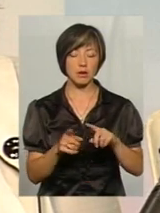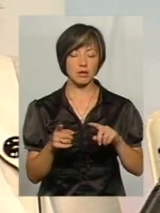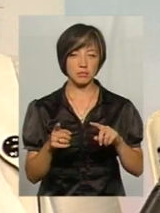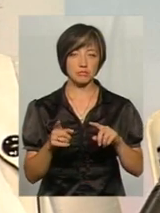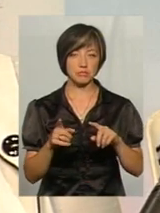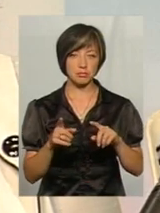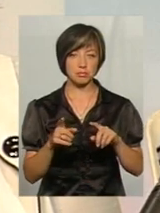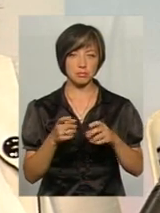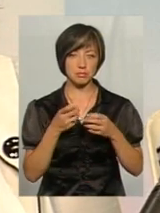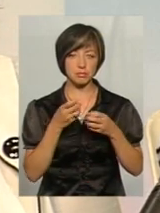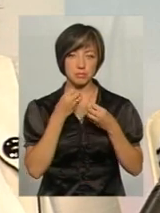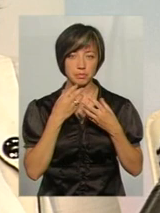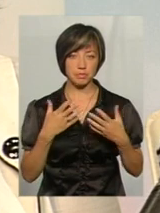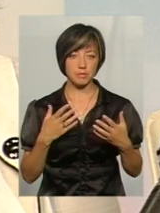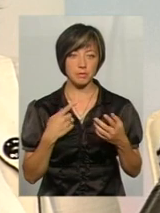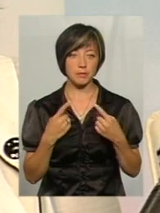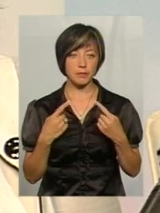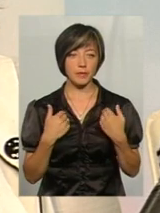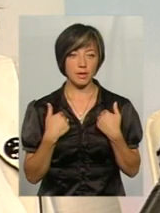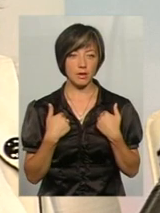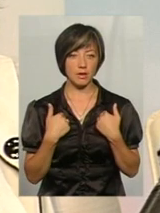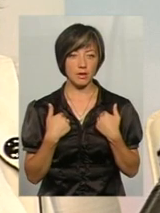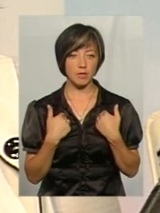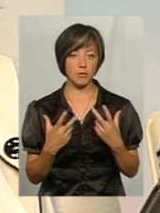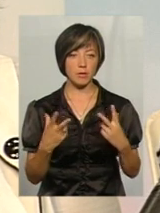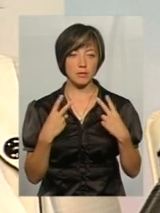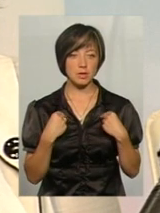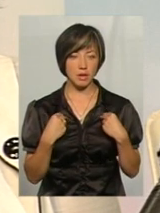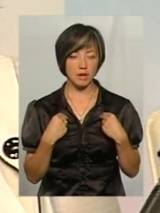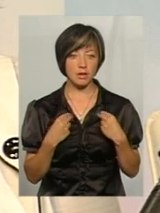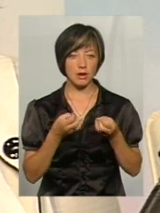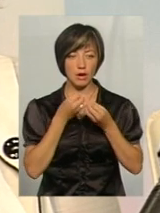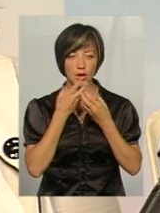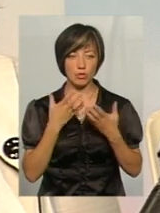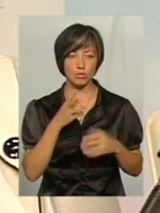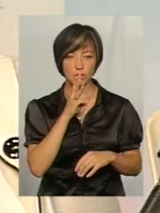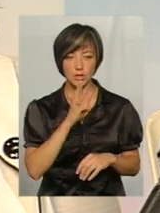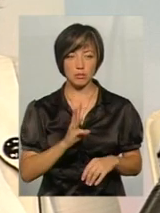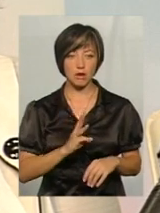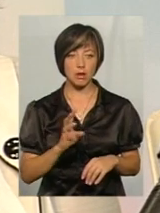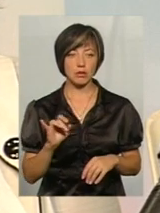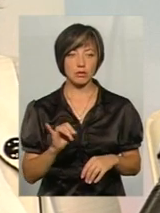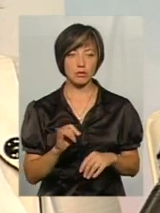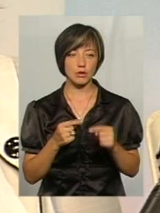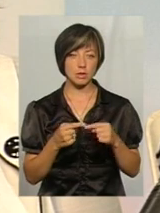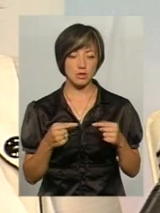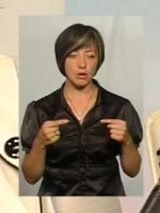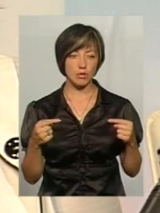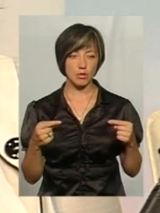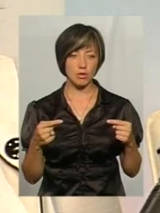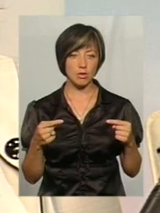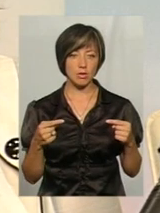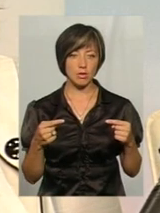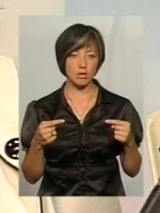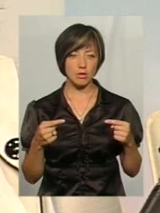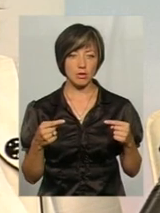слова. Я с риском, мне пообещали очень хорошую зарплату и все остальное. Пока мама